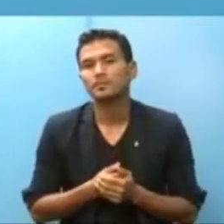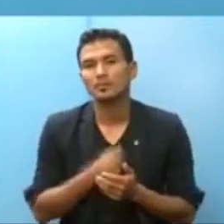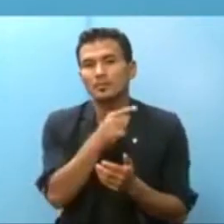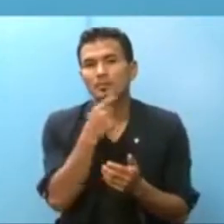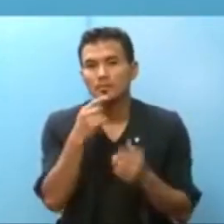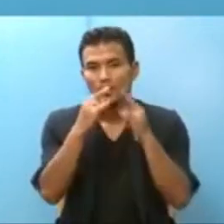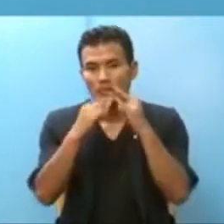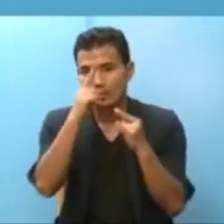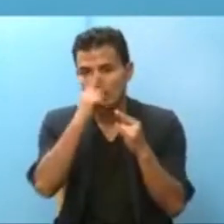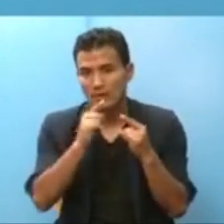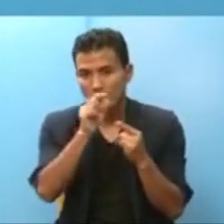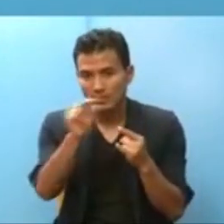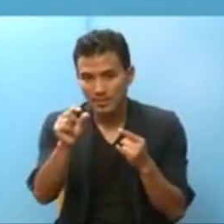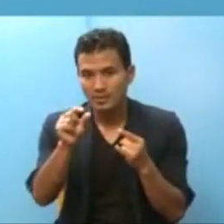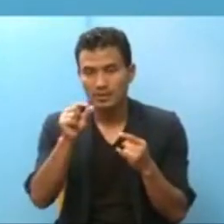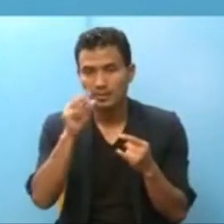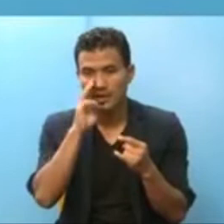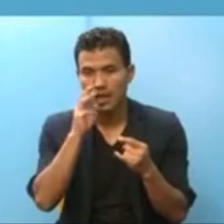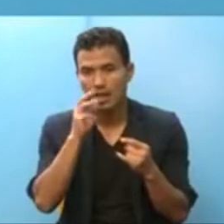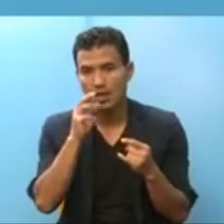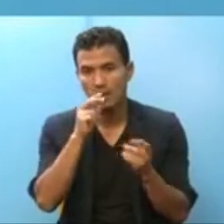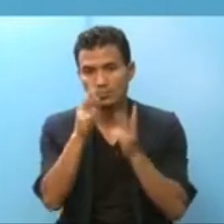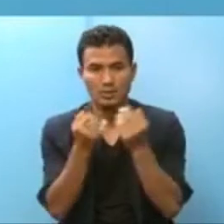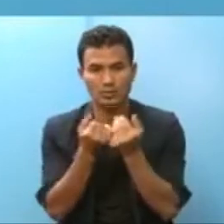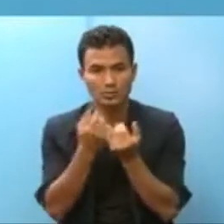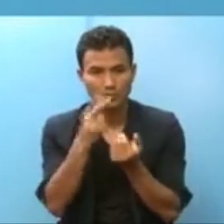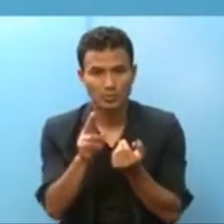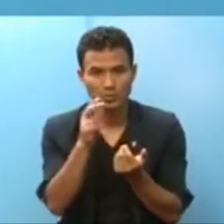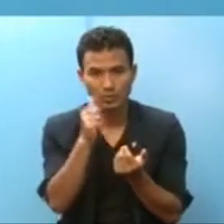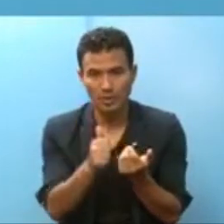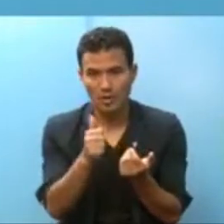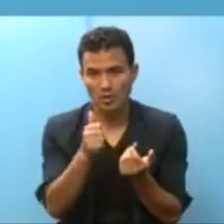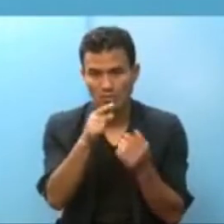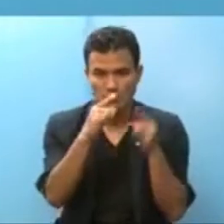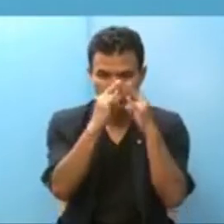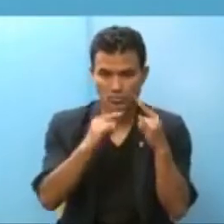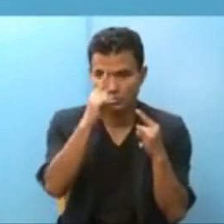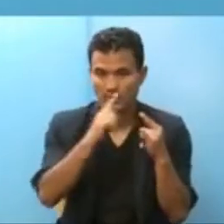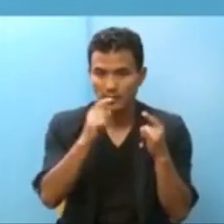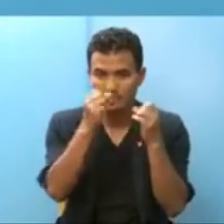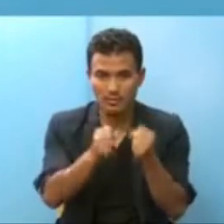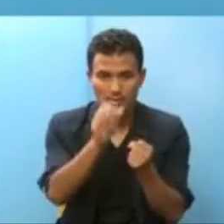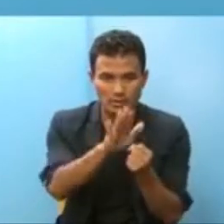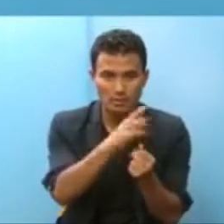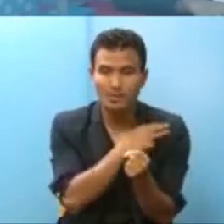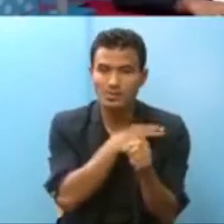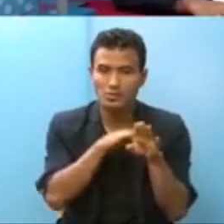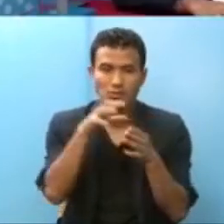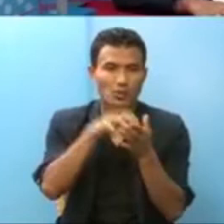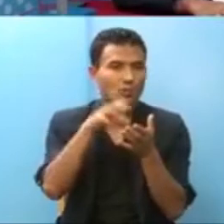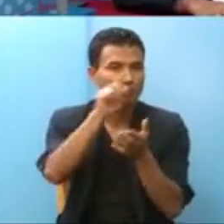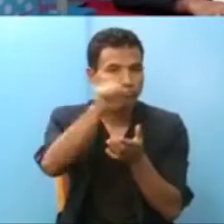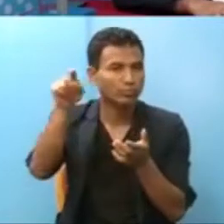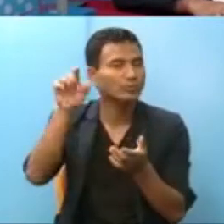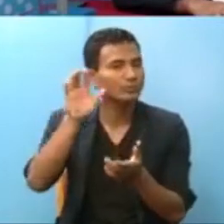फलीक्षा क्राउम टाओ अभयें अब क्वारण्टीन भई रहा को छ ऑले कॉर न्टीन का लागी ठाओ रू तो